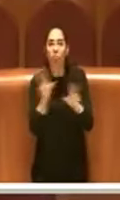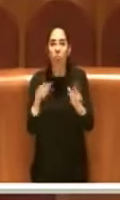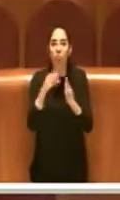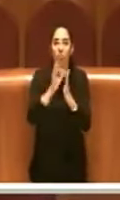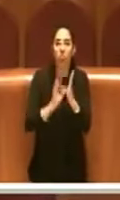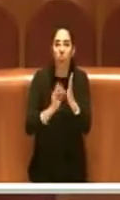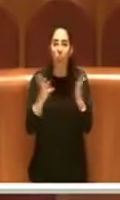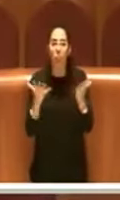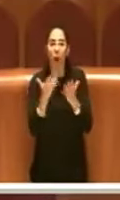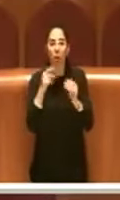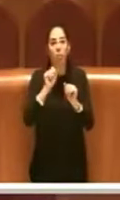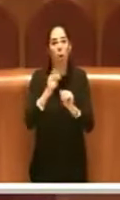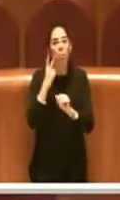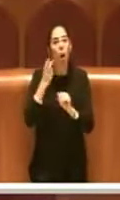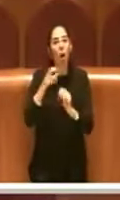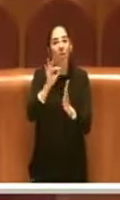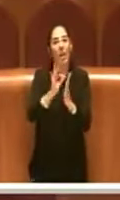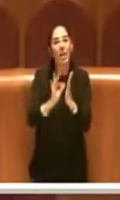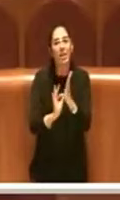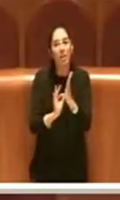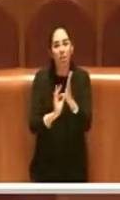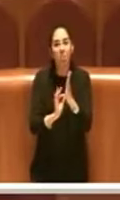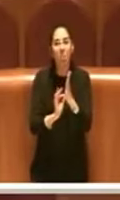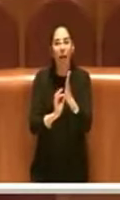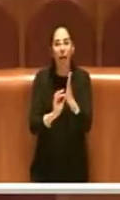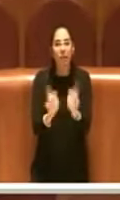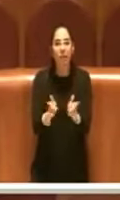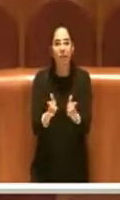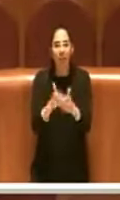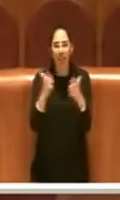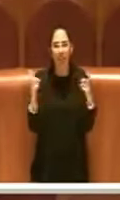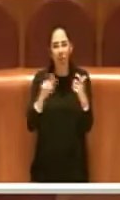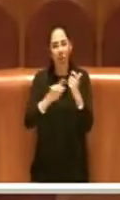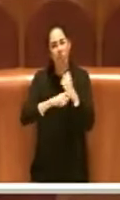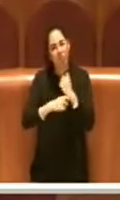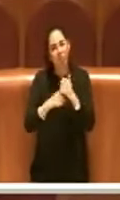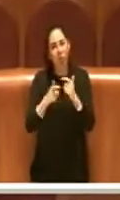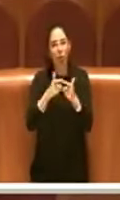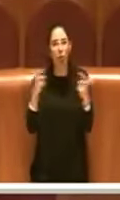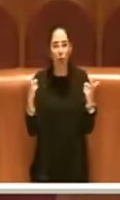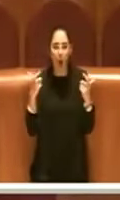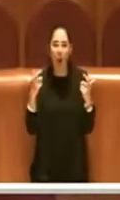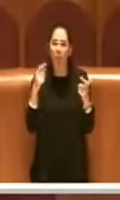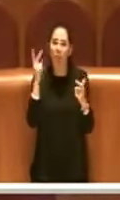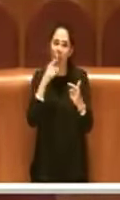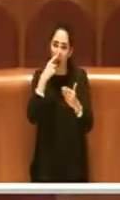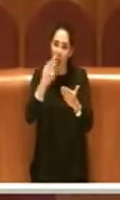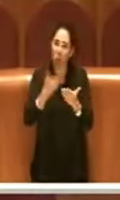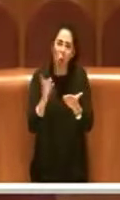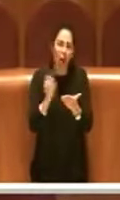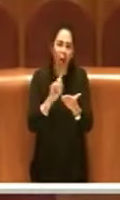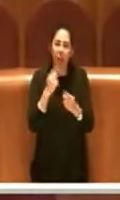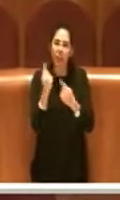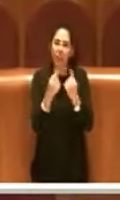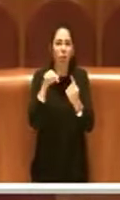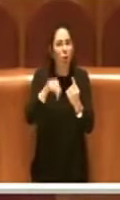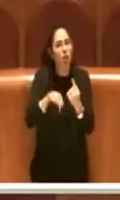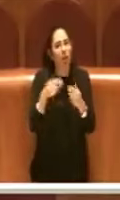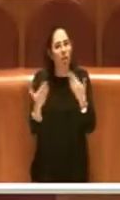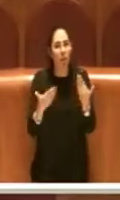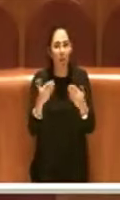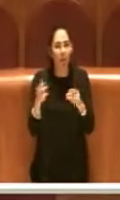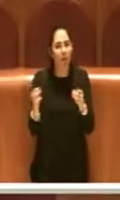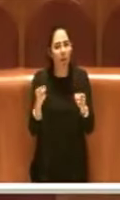possano adottare provvedimenti troppo restrittivi e non adeguati alla situazione emergenziale del